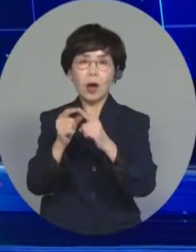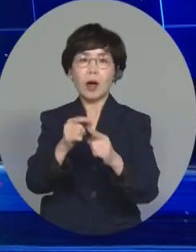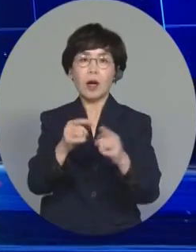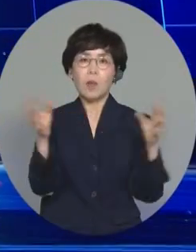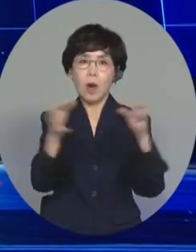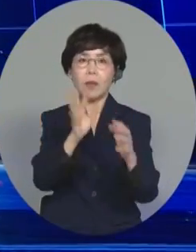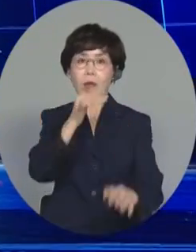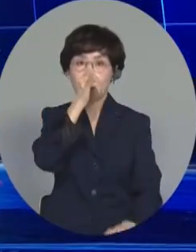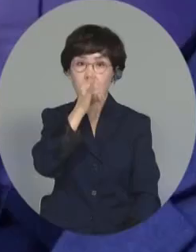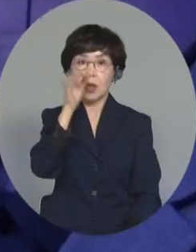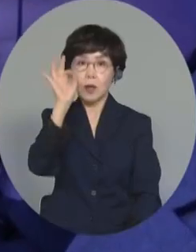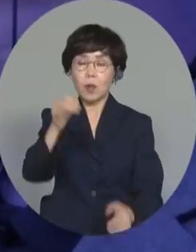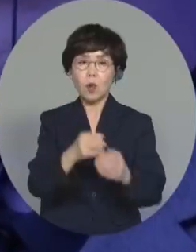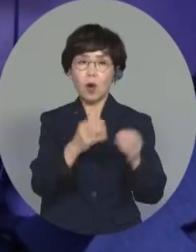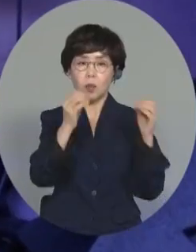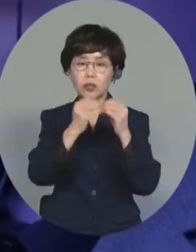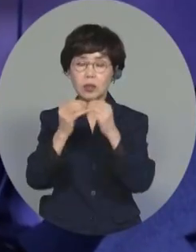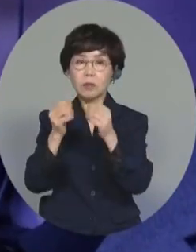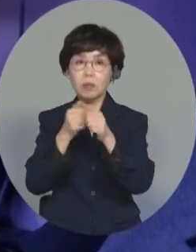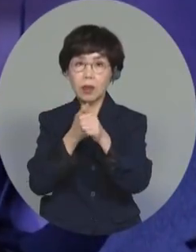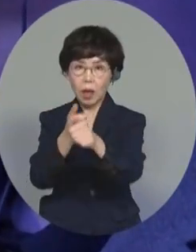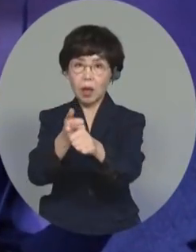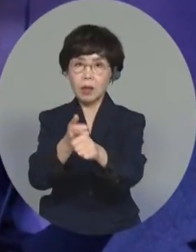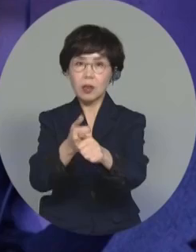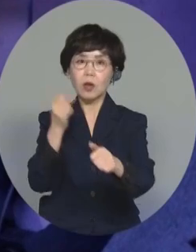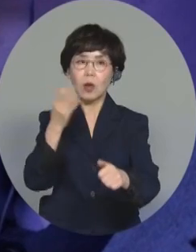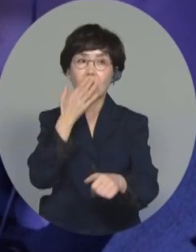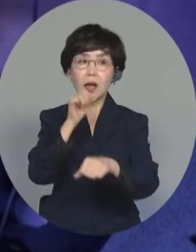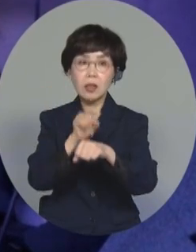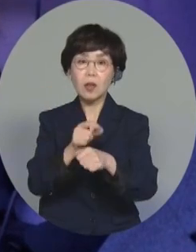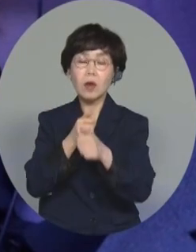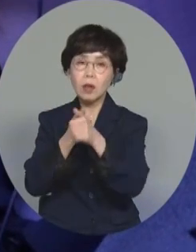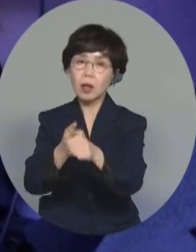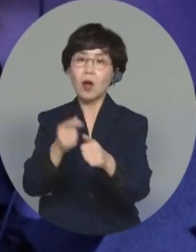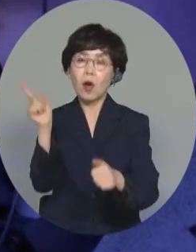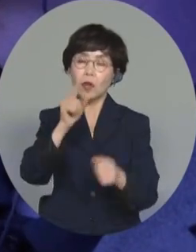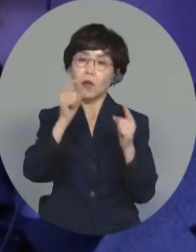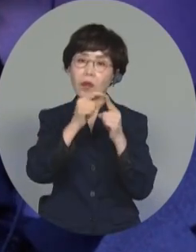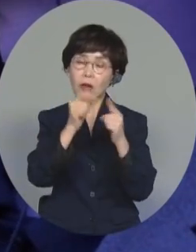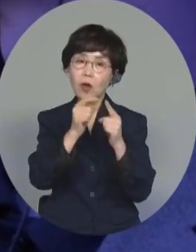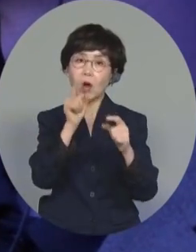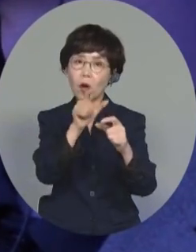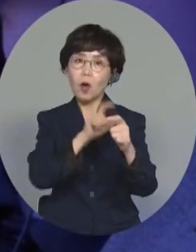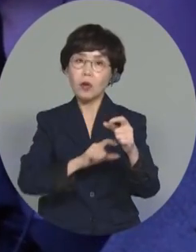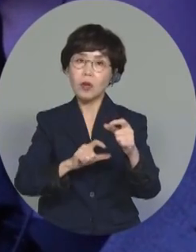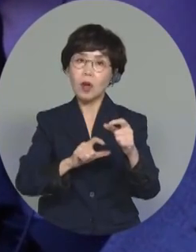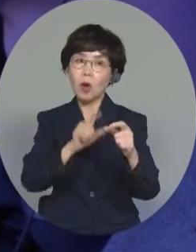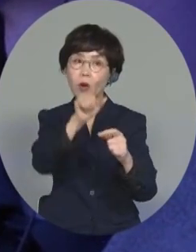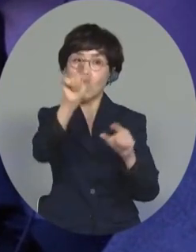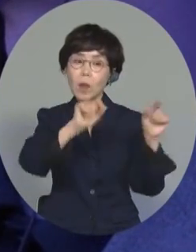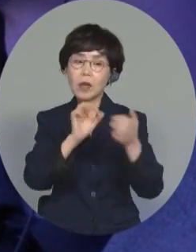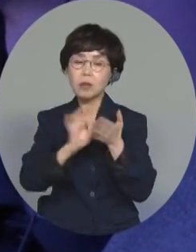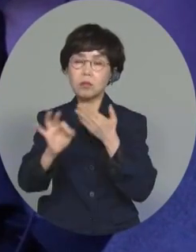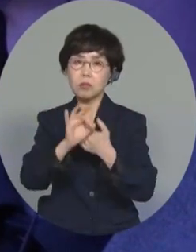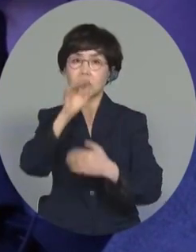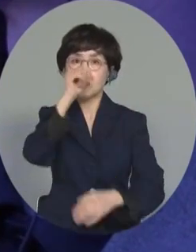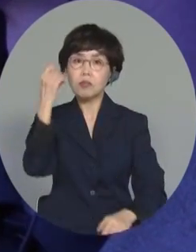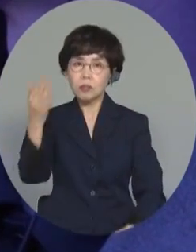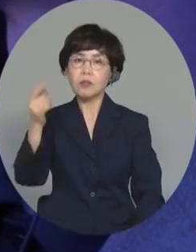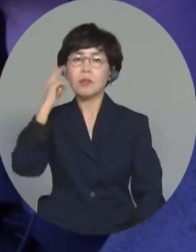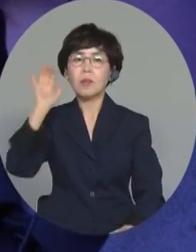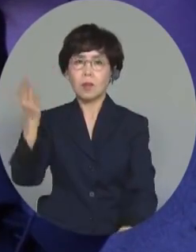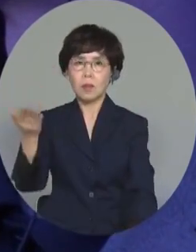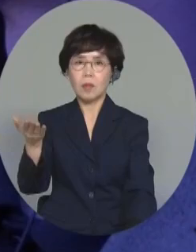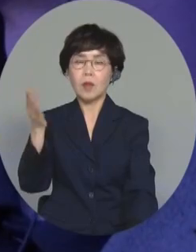하고 문맥에 따라서 또는 가능성에 따라서 어떠한 단어가 거기에 들어가는 가장 적합한지를 판단하게 됩니다.